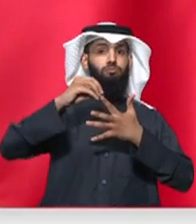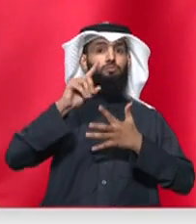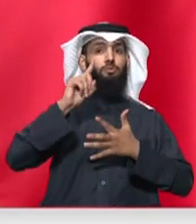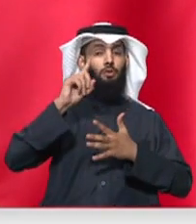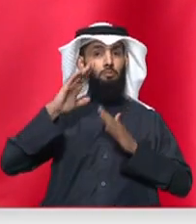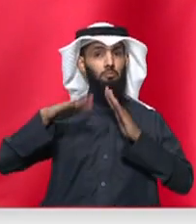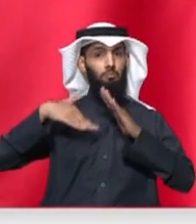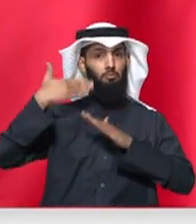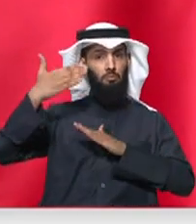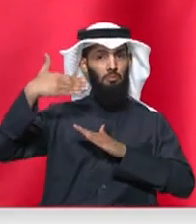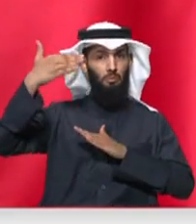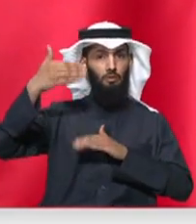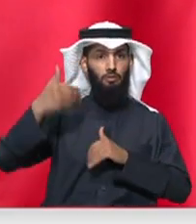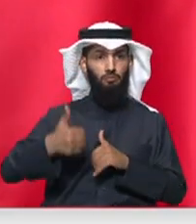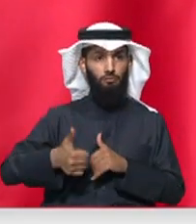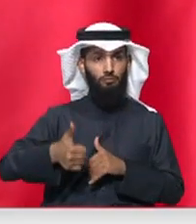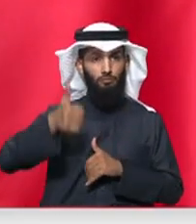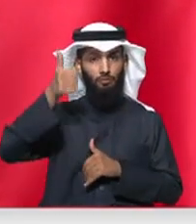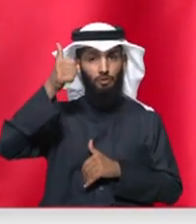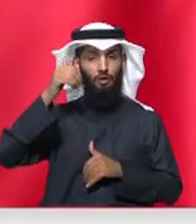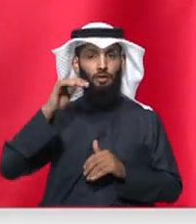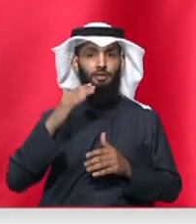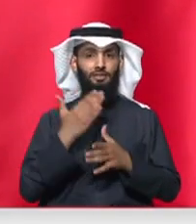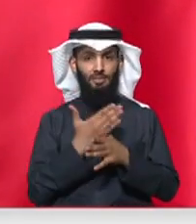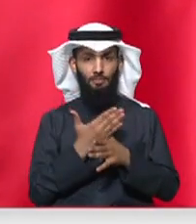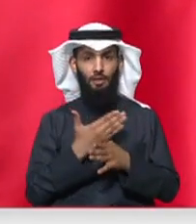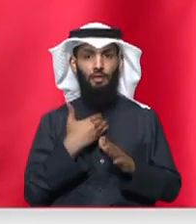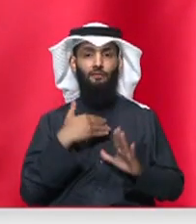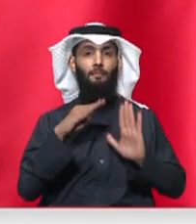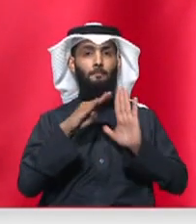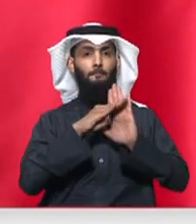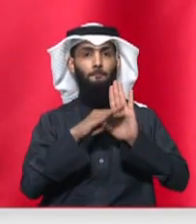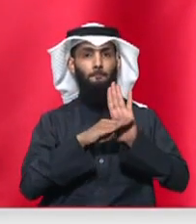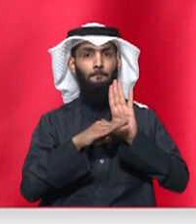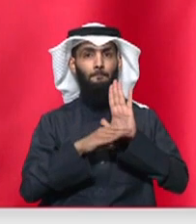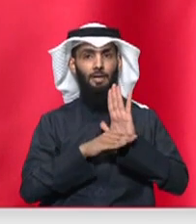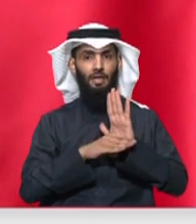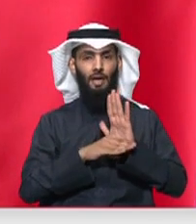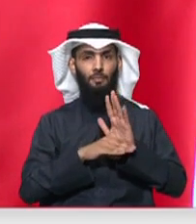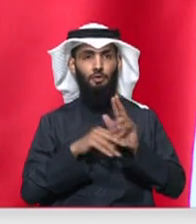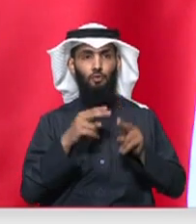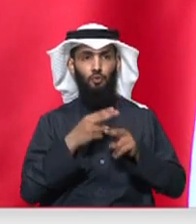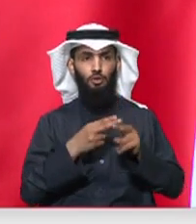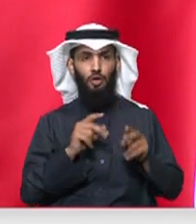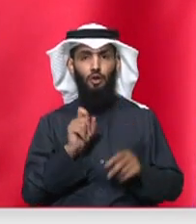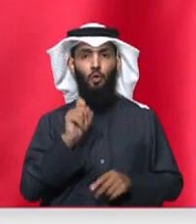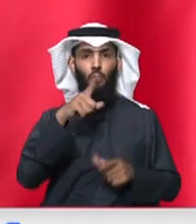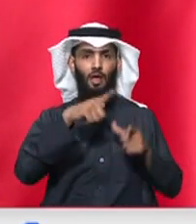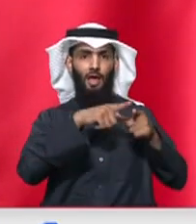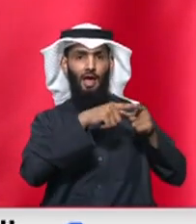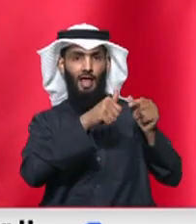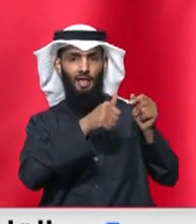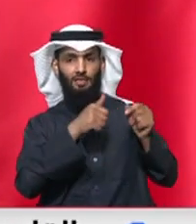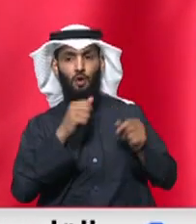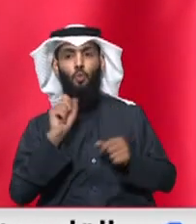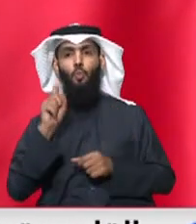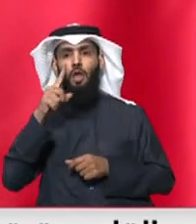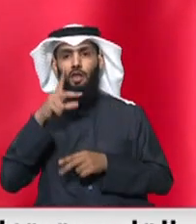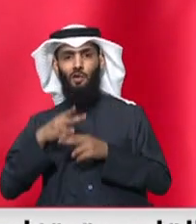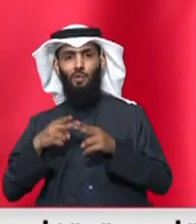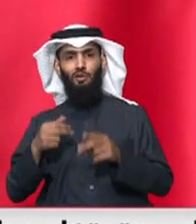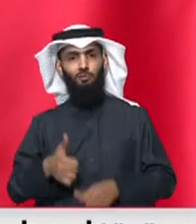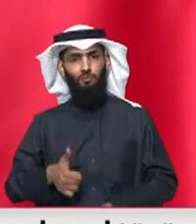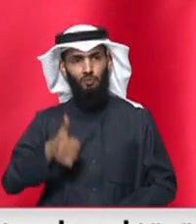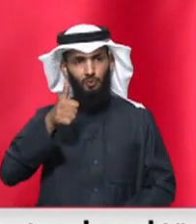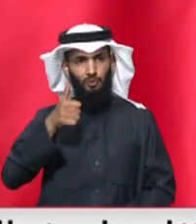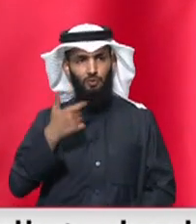أضف إلى ذلك أن طبقنا برنامج الوطني للملاحة، وحنا أول دولة في مجلس التعاون نطبقه، وخذوا الـ